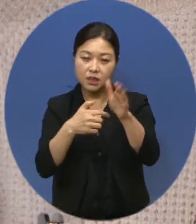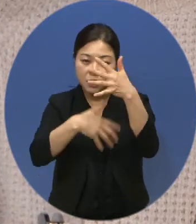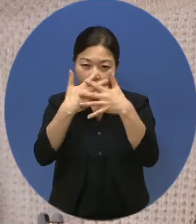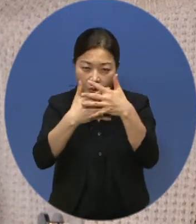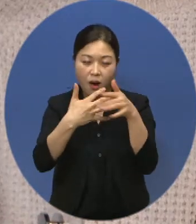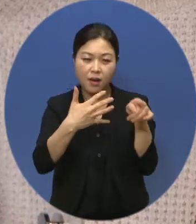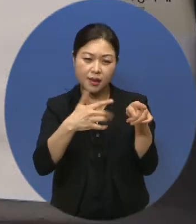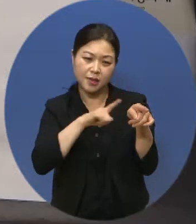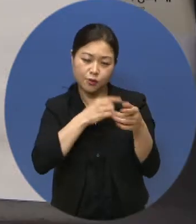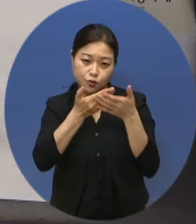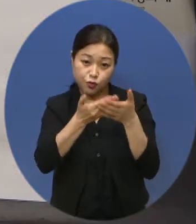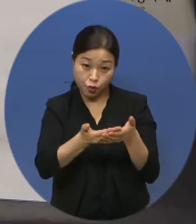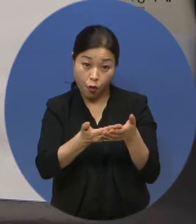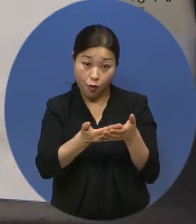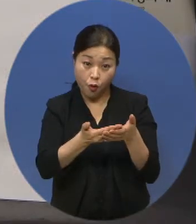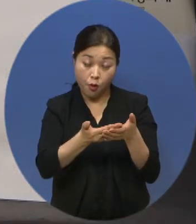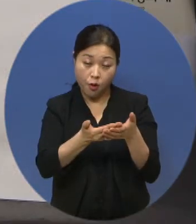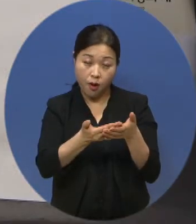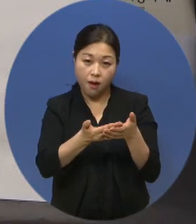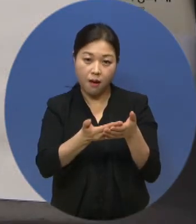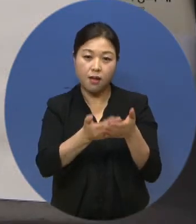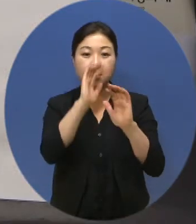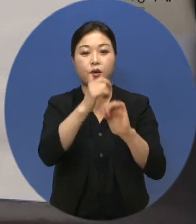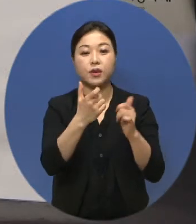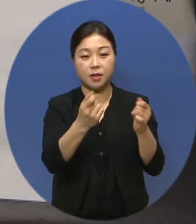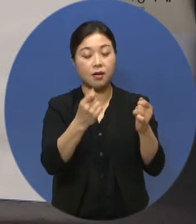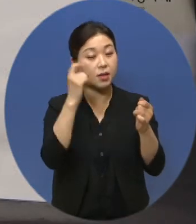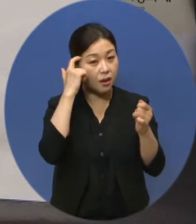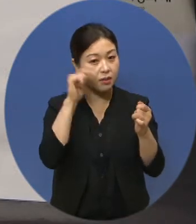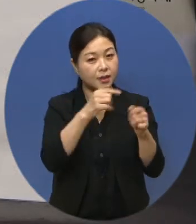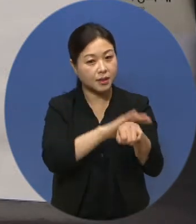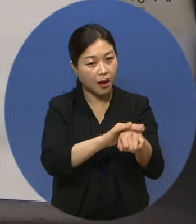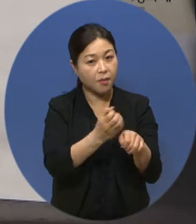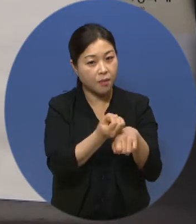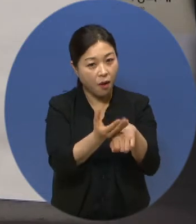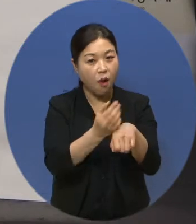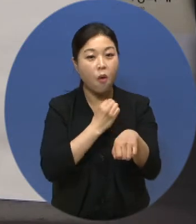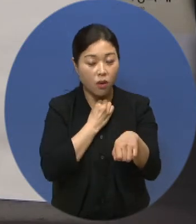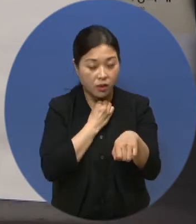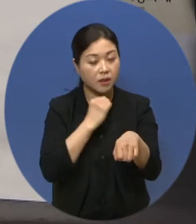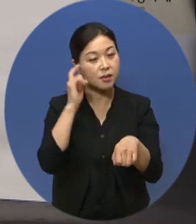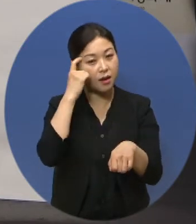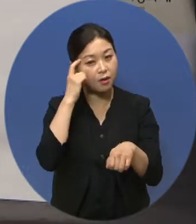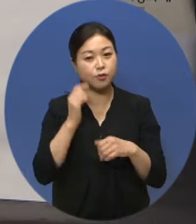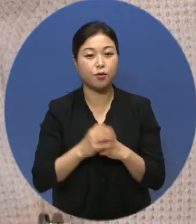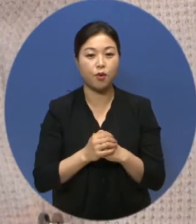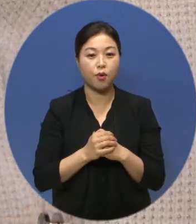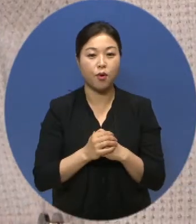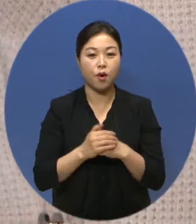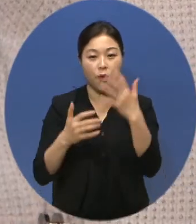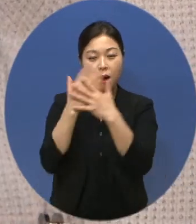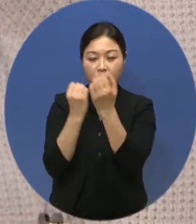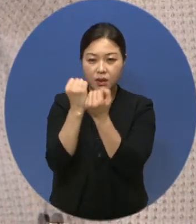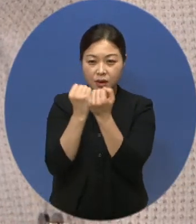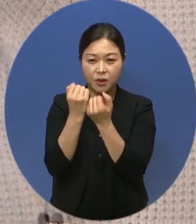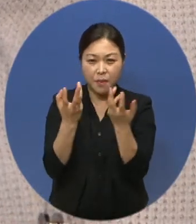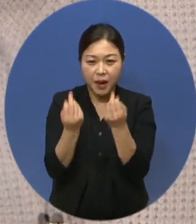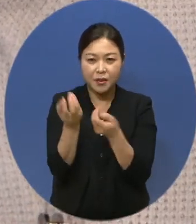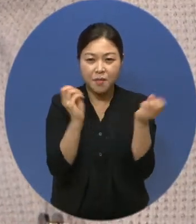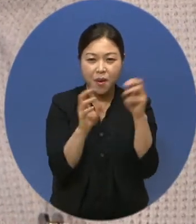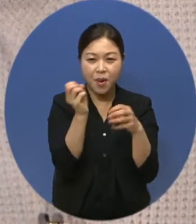하고 찍었었기 때문에 네. 어쨌든 그게 좀 잘 전달이 됐으면 좋겠는 마음에 되게 그런 것들을 좀 많이 넣었던 것